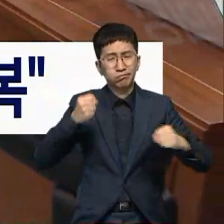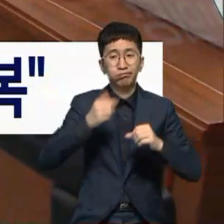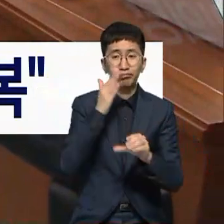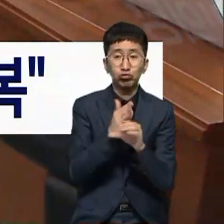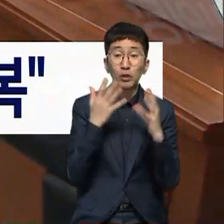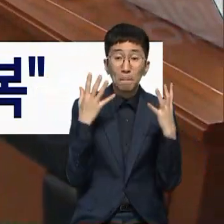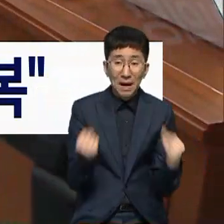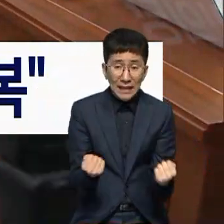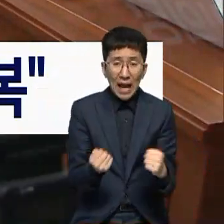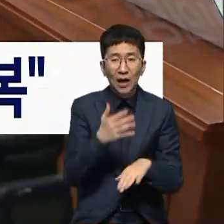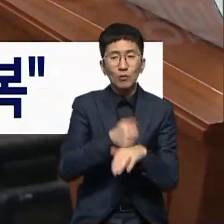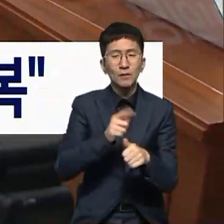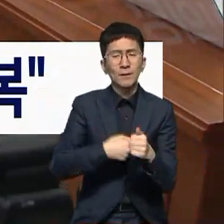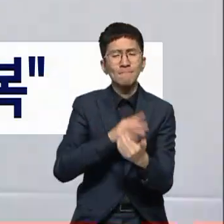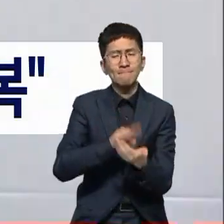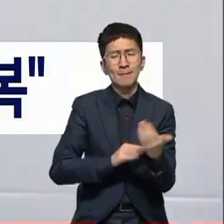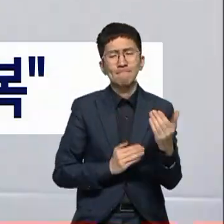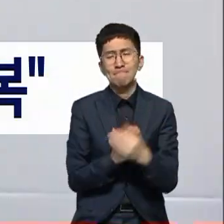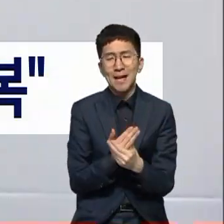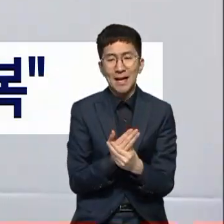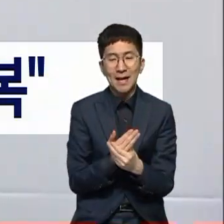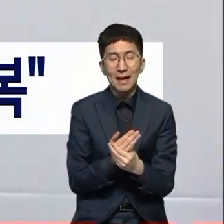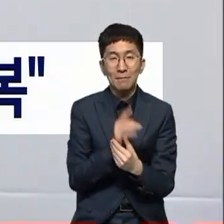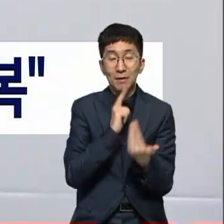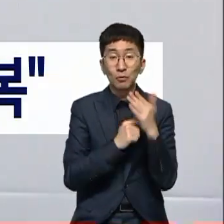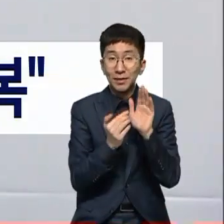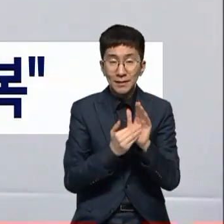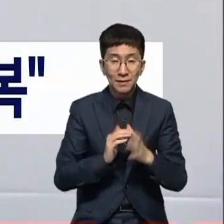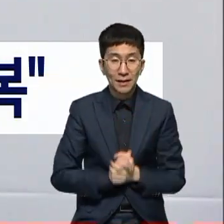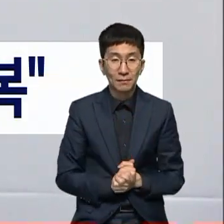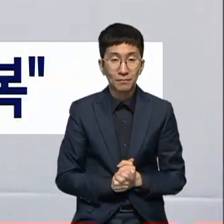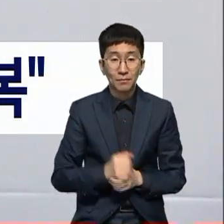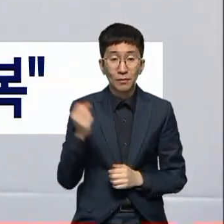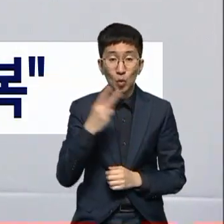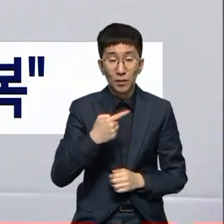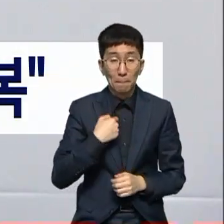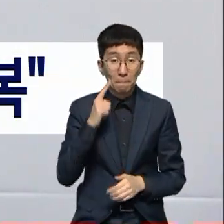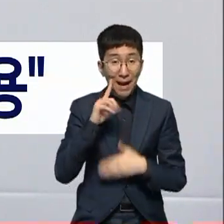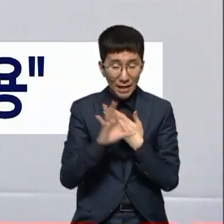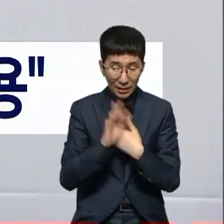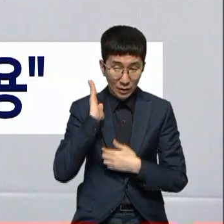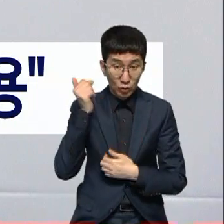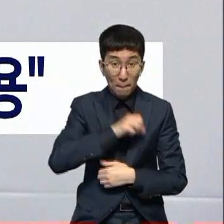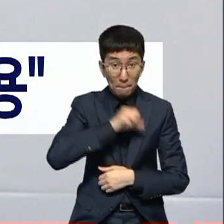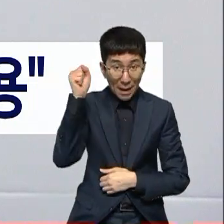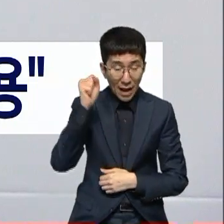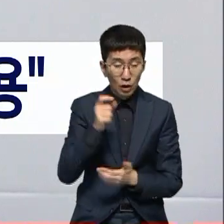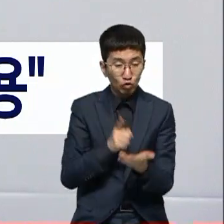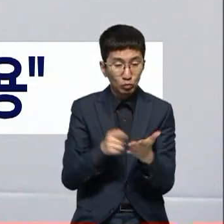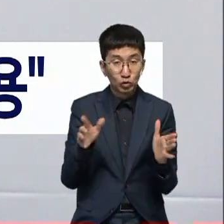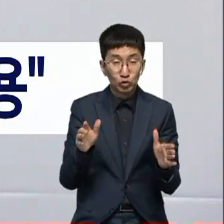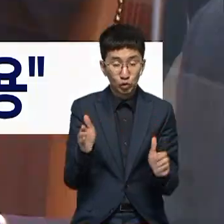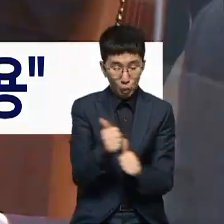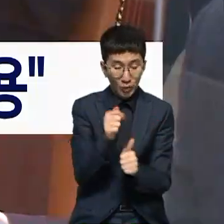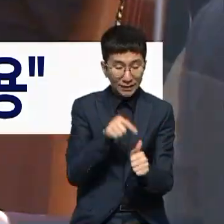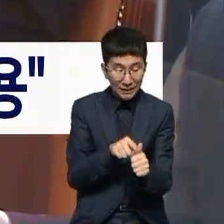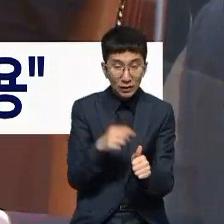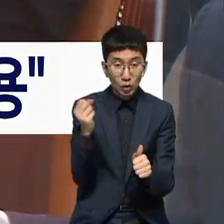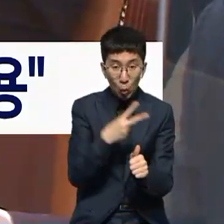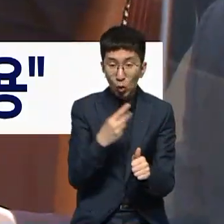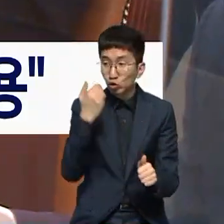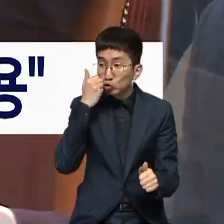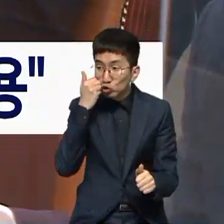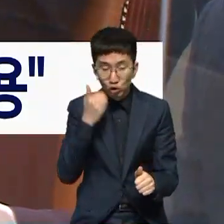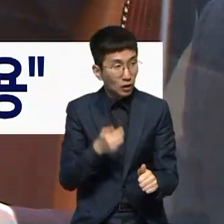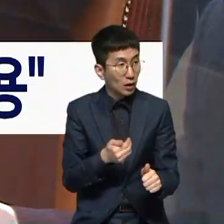양당이 적폐교대를 반복하고 있다고 날을 세웠습니다. 이어 자신이 집권하면 국무총리와 장관 자리에 연합정당에서